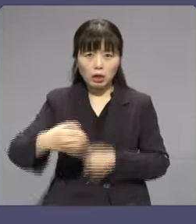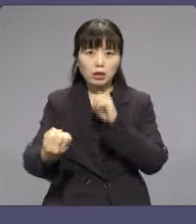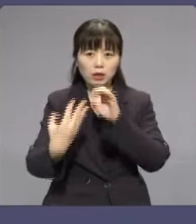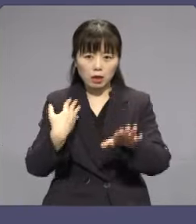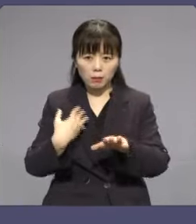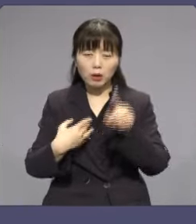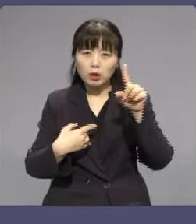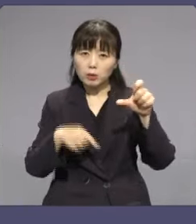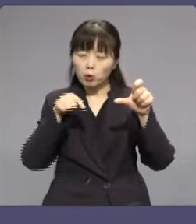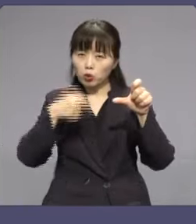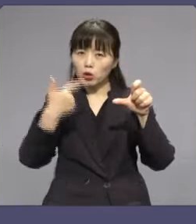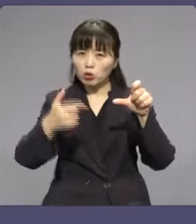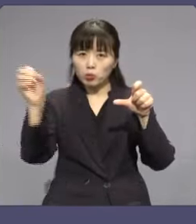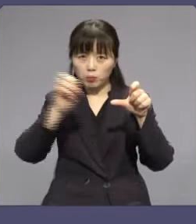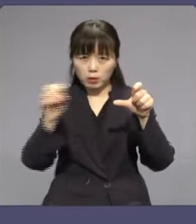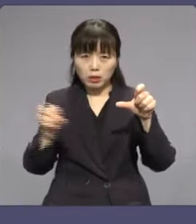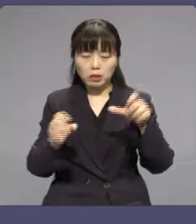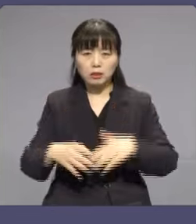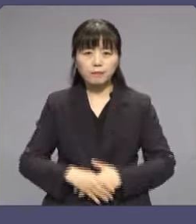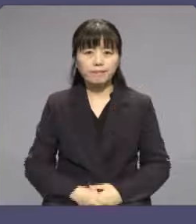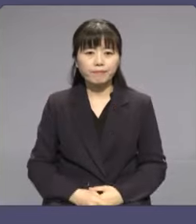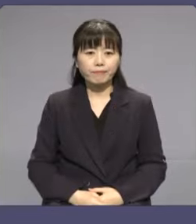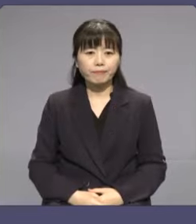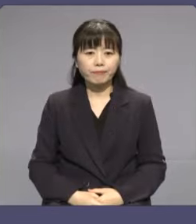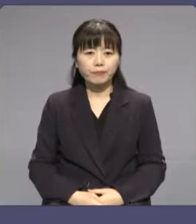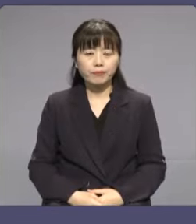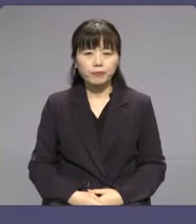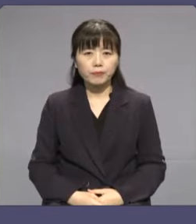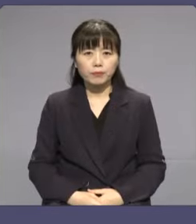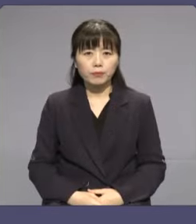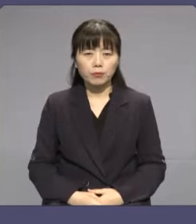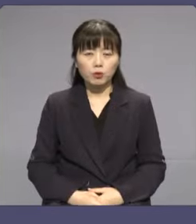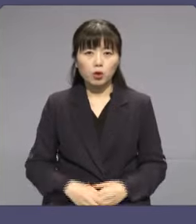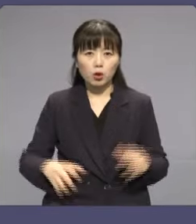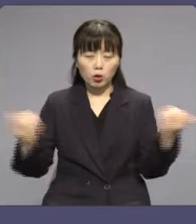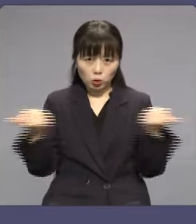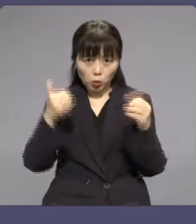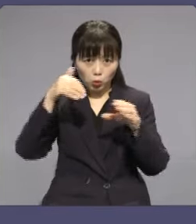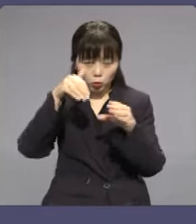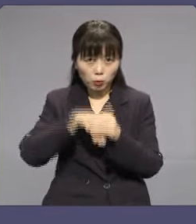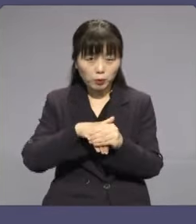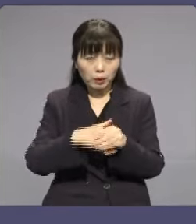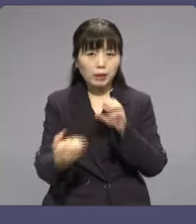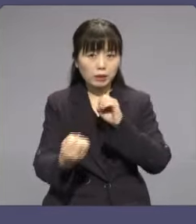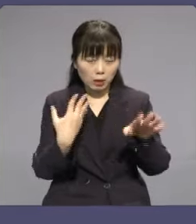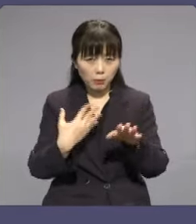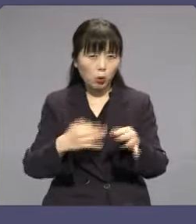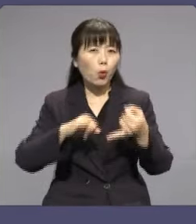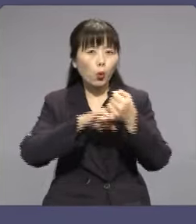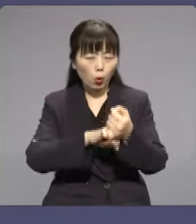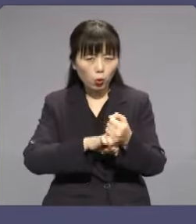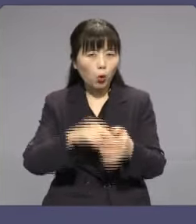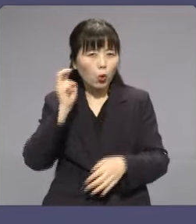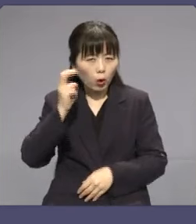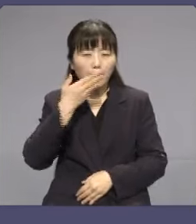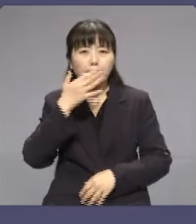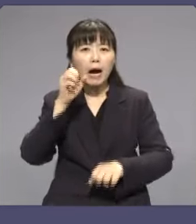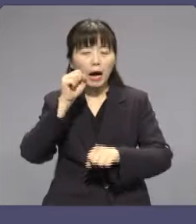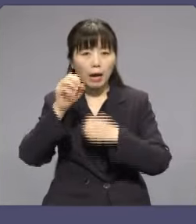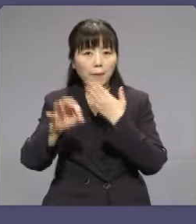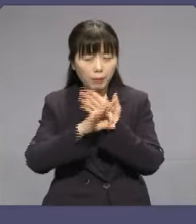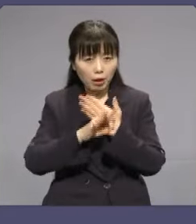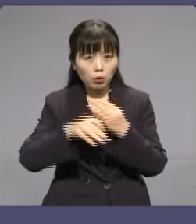응답은 15.6% 됐습니다 총선에 투표하겠다는 응답은 반드시 혹은 가능하면